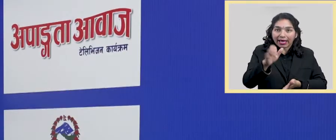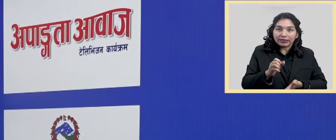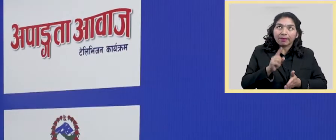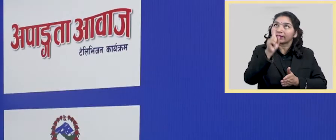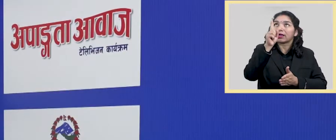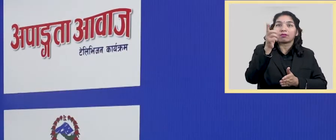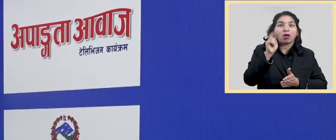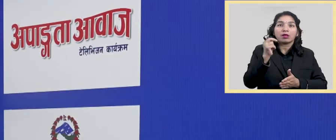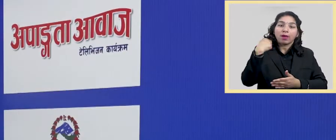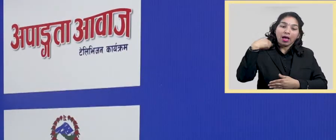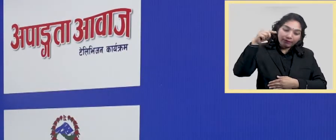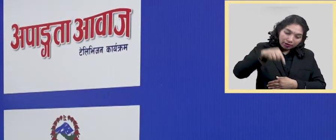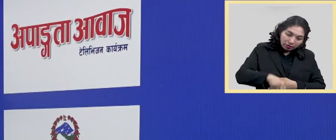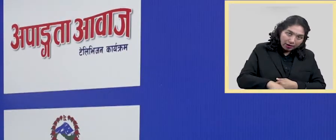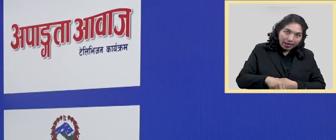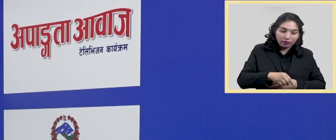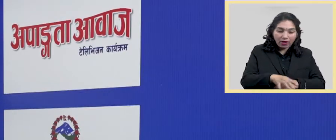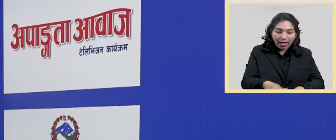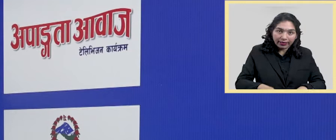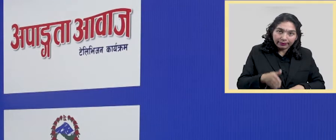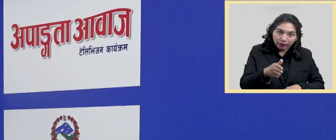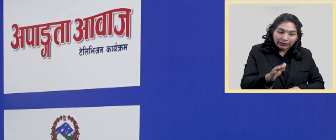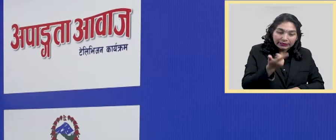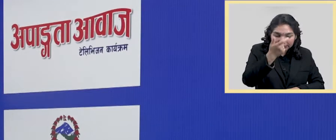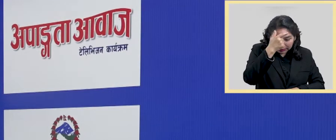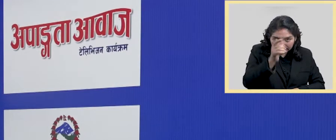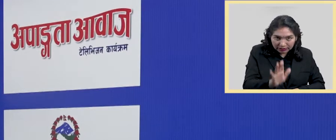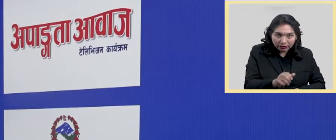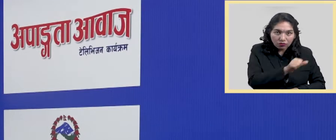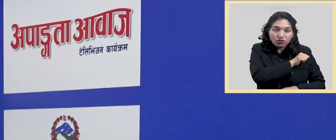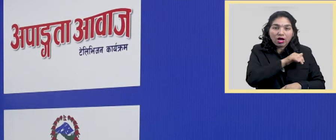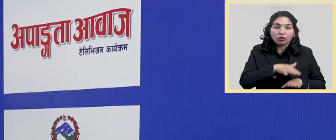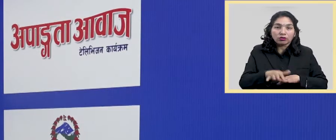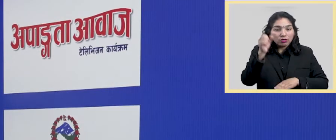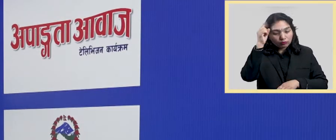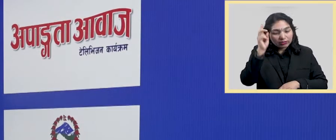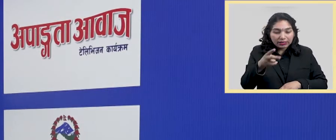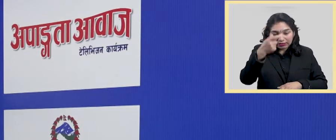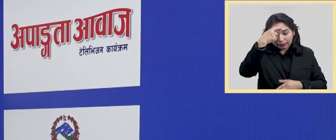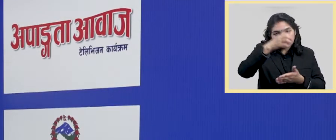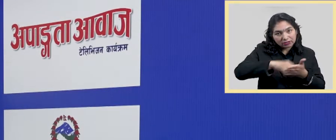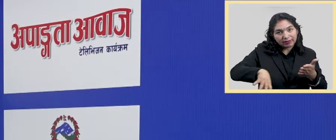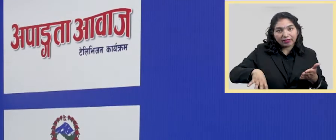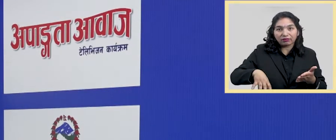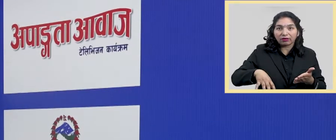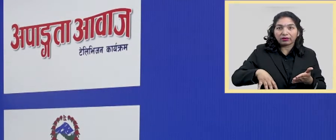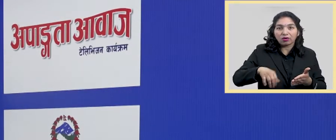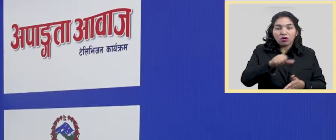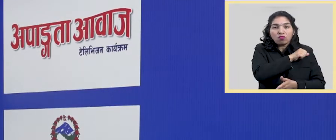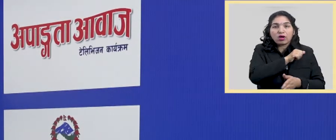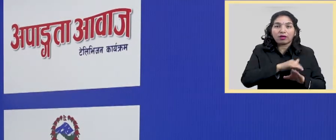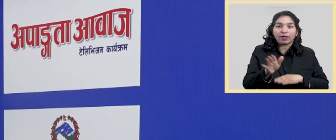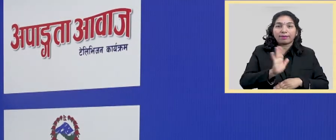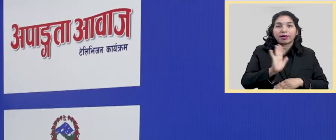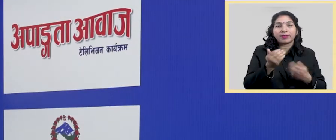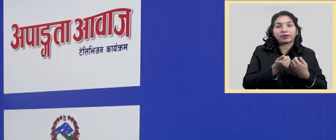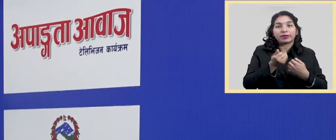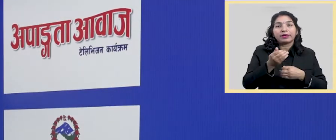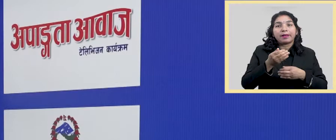उहाँहरूलाई माथि आउनु पर्दैन, म आफै तल गएर उहाँहरूको आँगनमै गएर के समस्या छ उहाँहरूसँग बुझेर तिनै समाधान गरेर उहाँहरूलाई चाहिँ मैले